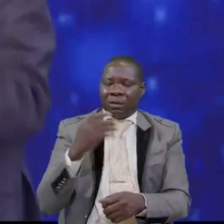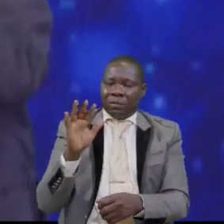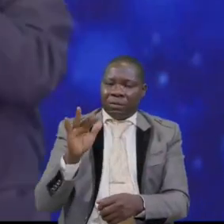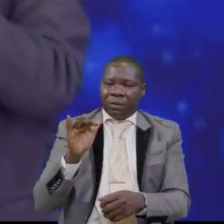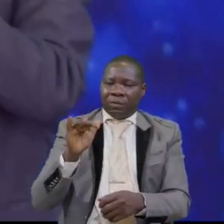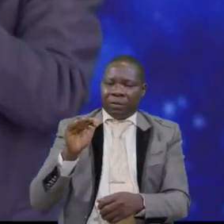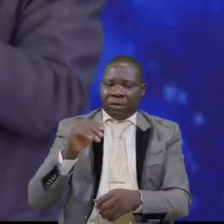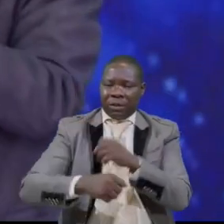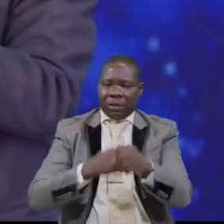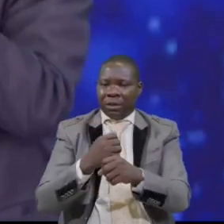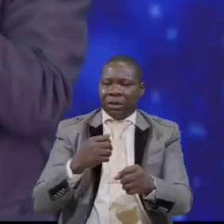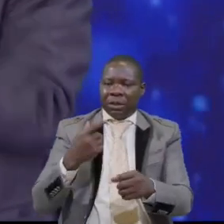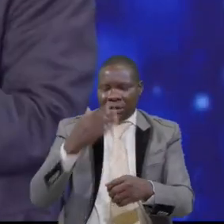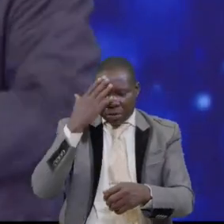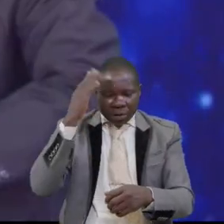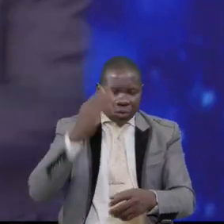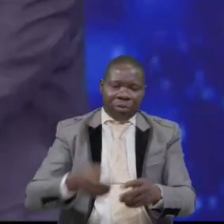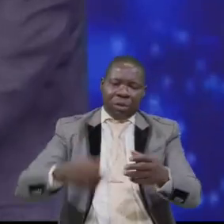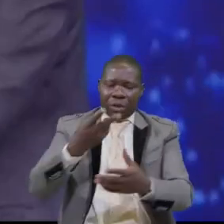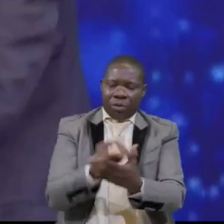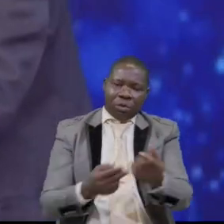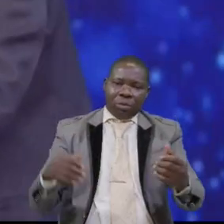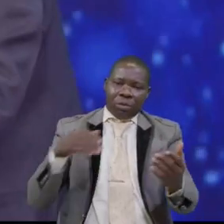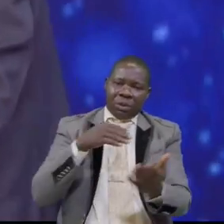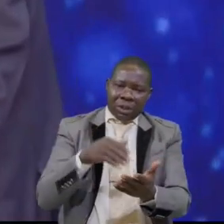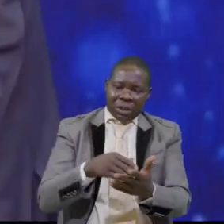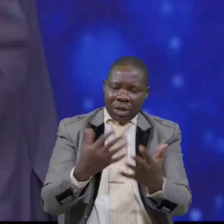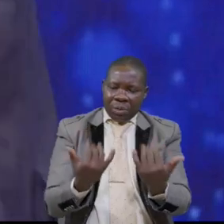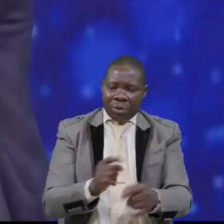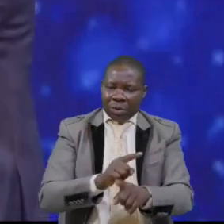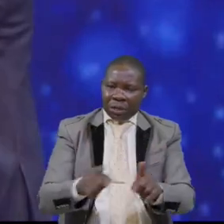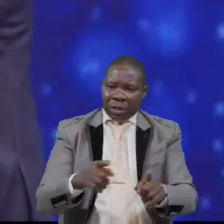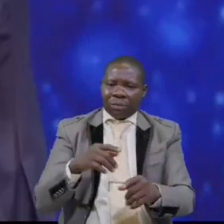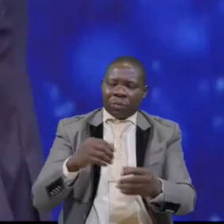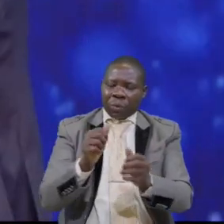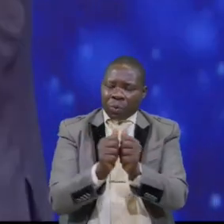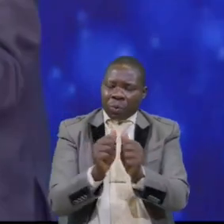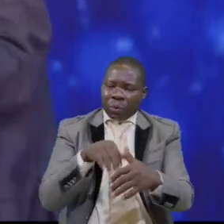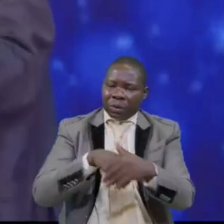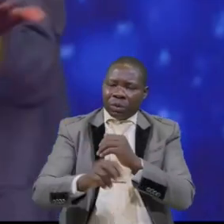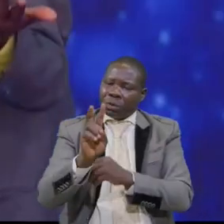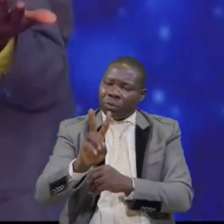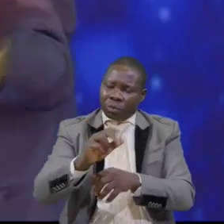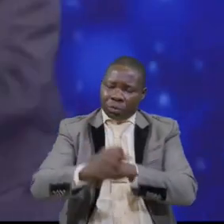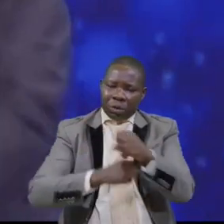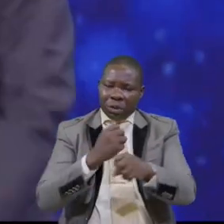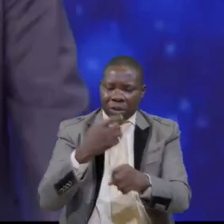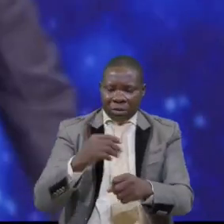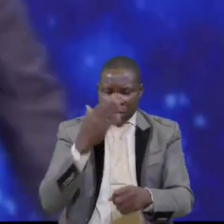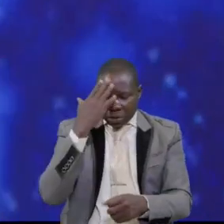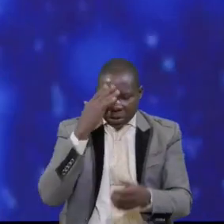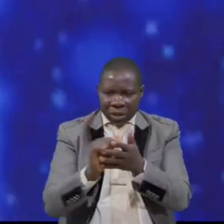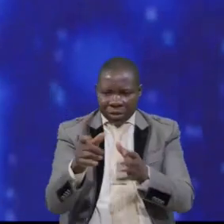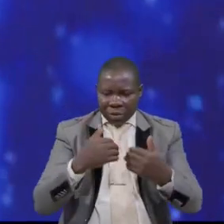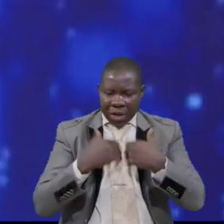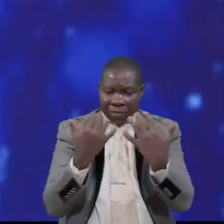alors les experts nous disent qu'en 2 ans maintenant, la connaissance que nous avons maintenant, en 2 ans, elle va se